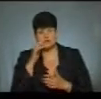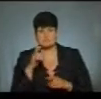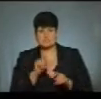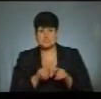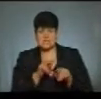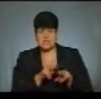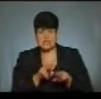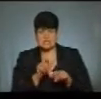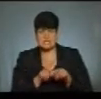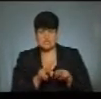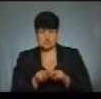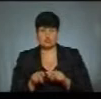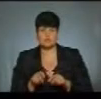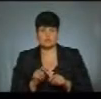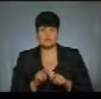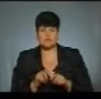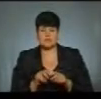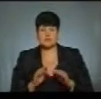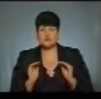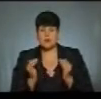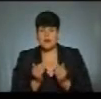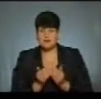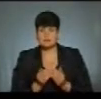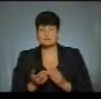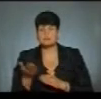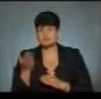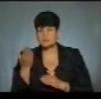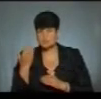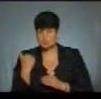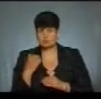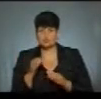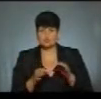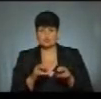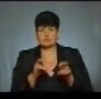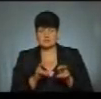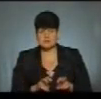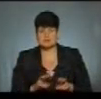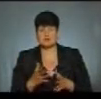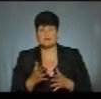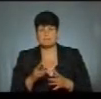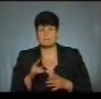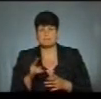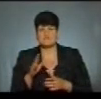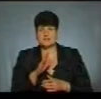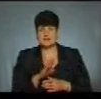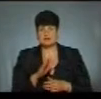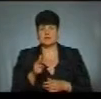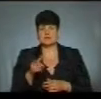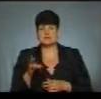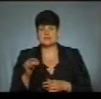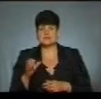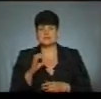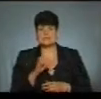слідчому ізоляторі. На минулому судовому засіданні, яке відбулося 30 травня, підозрюваному у вбивстві 10-річного Віталія Гнатишина